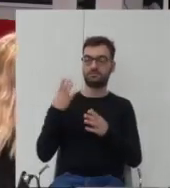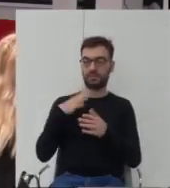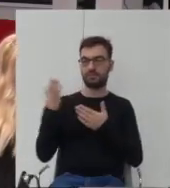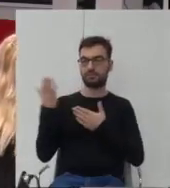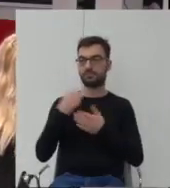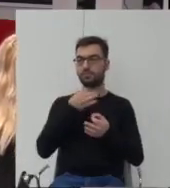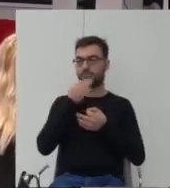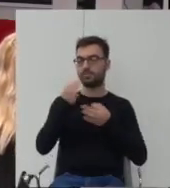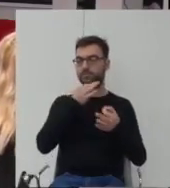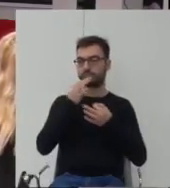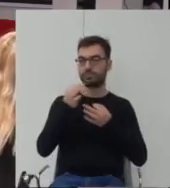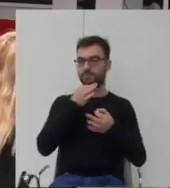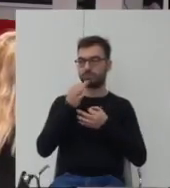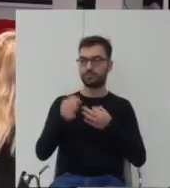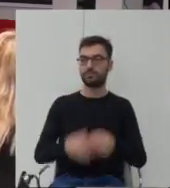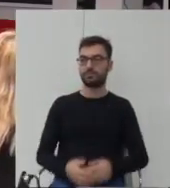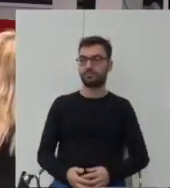Państwa